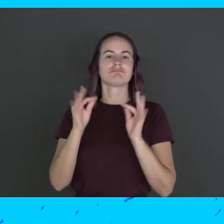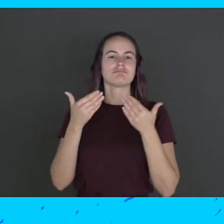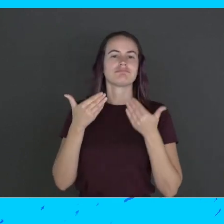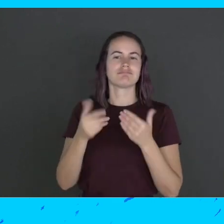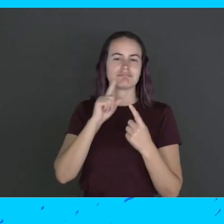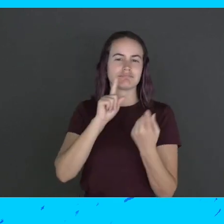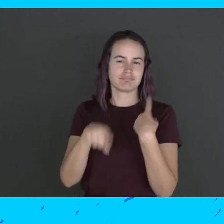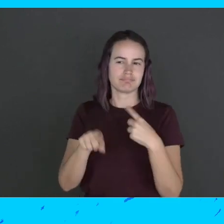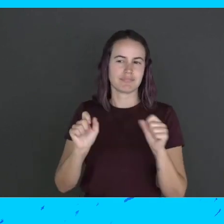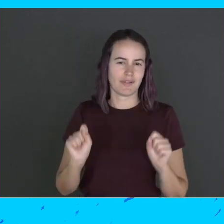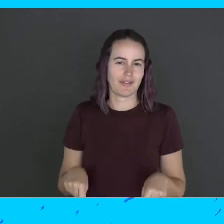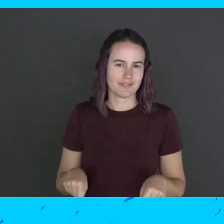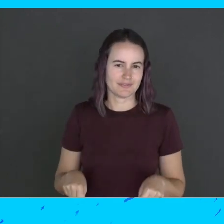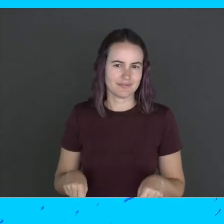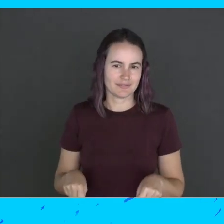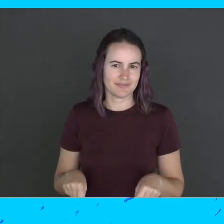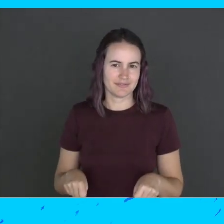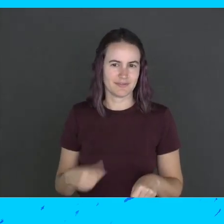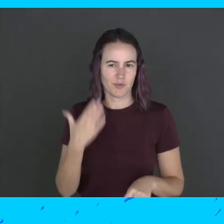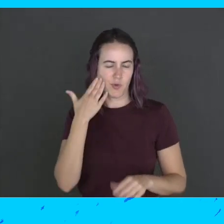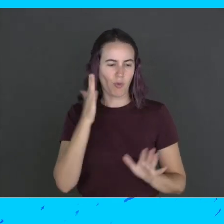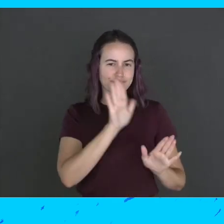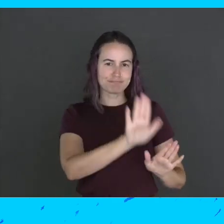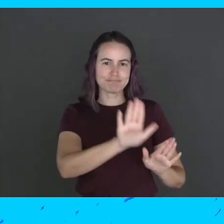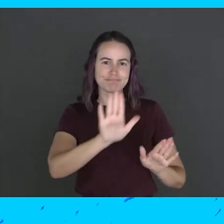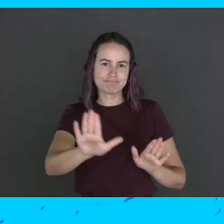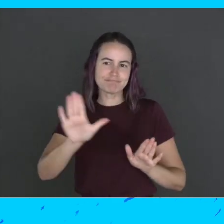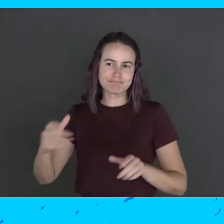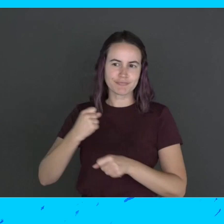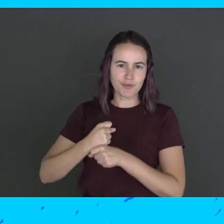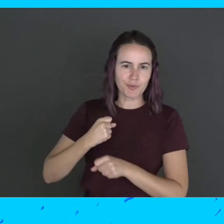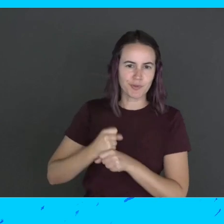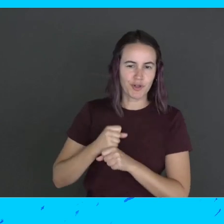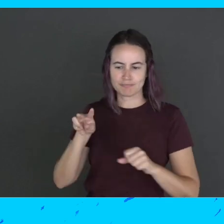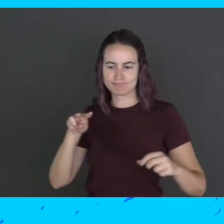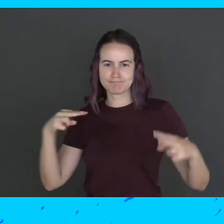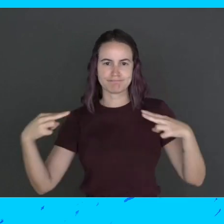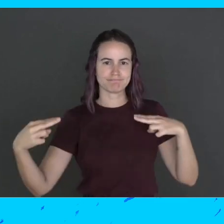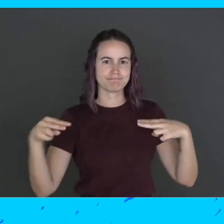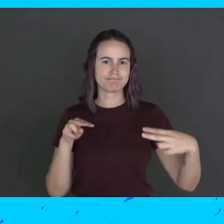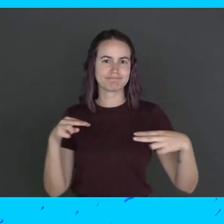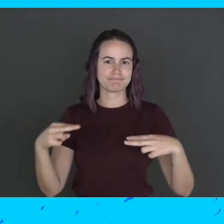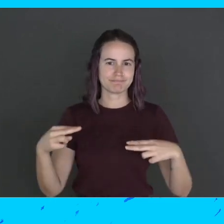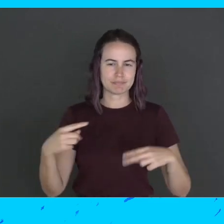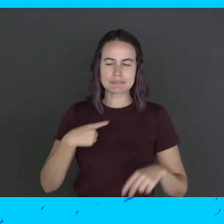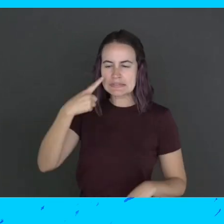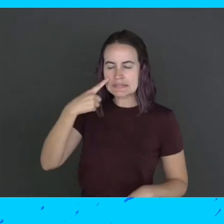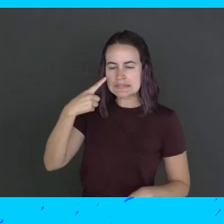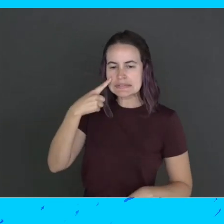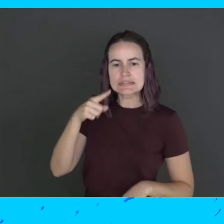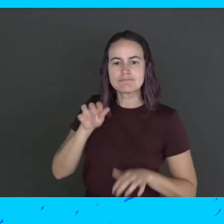et ils pourraient vous donner leur point de vue. Je vais voir ici alors.